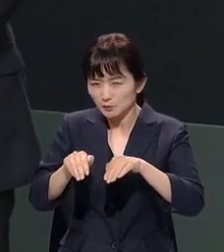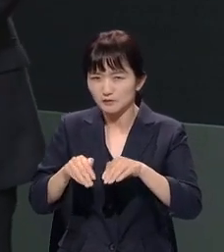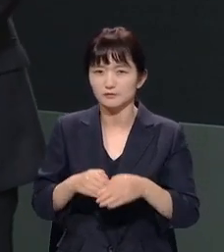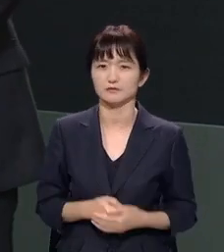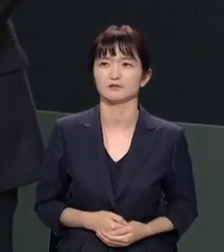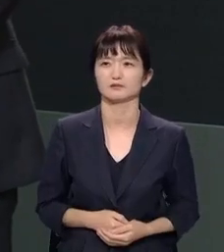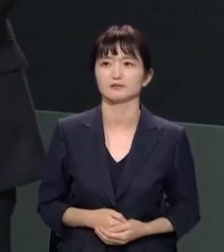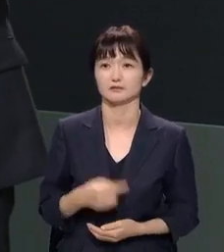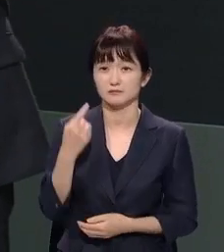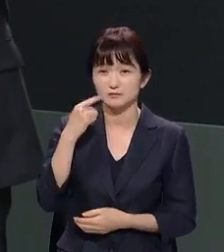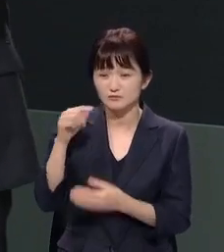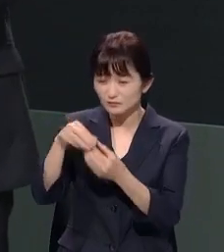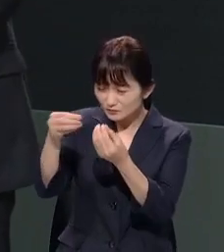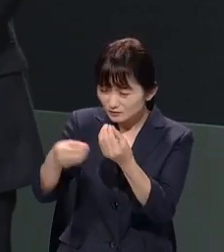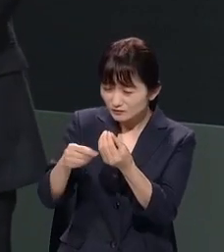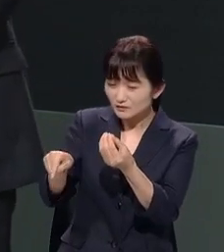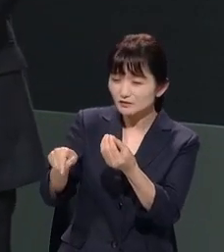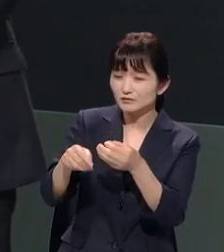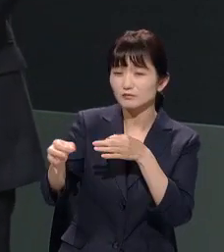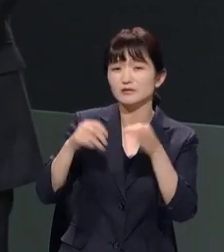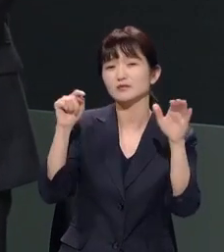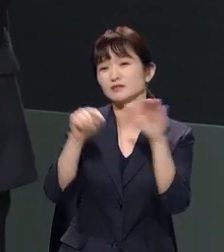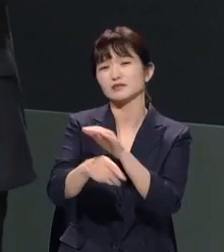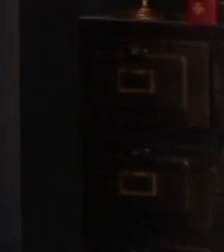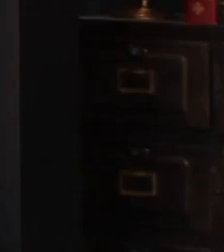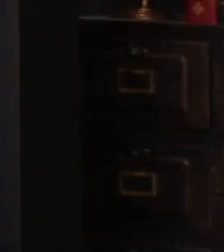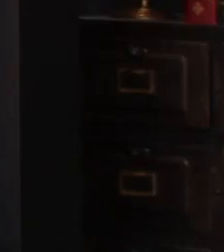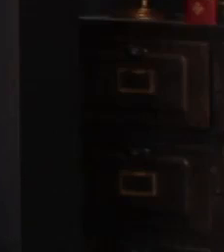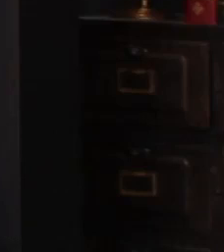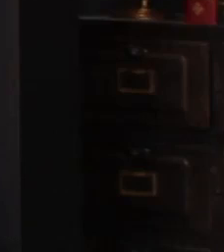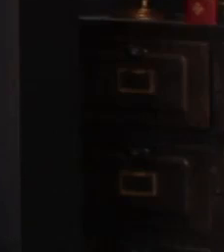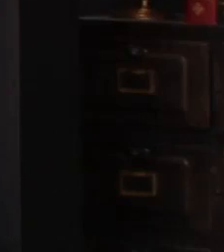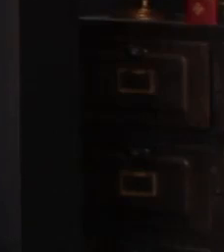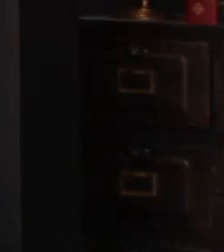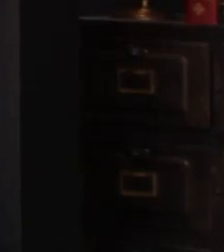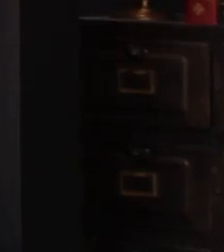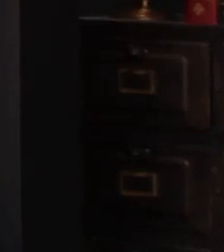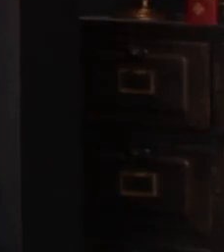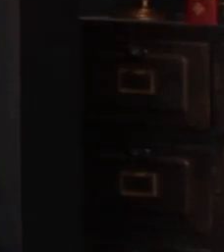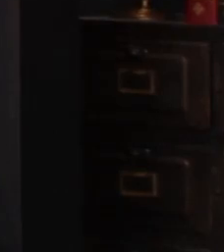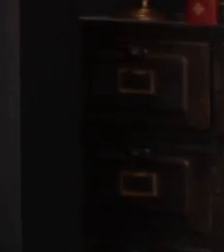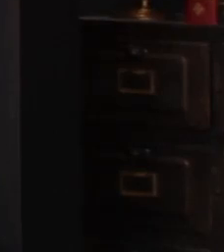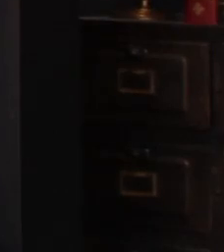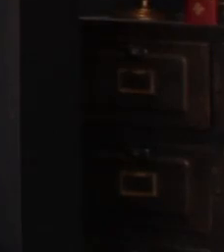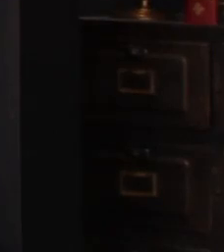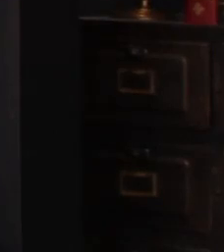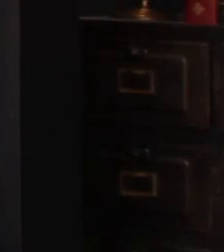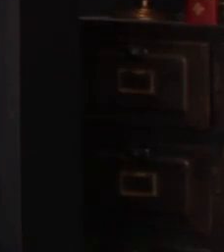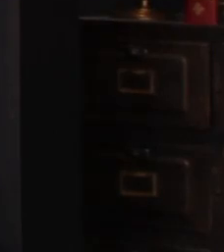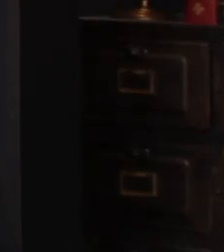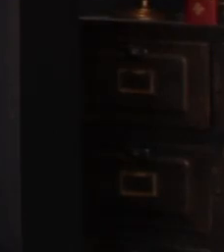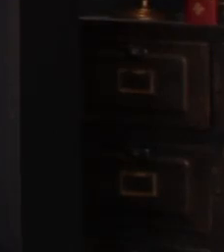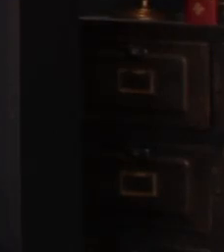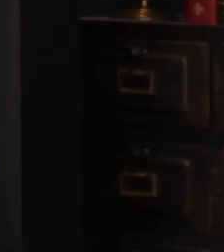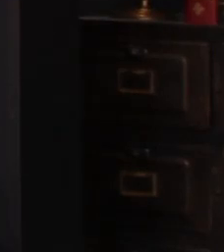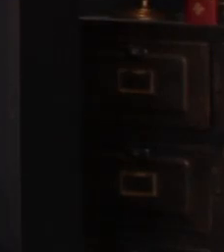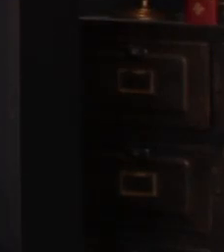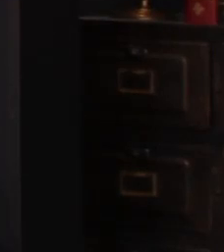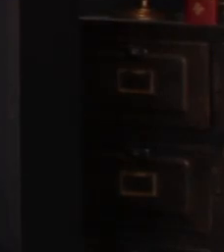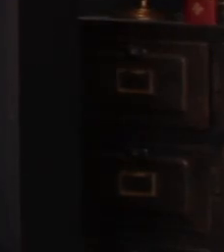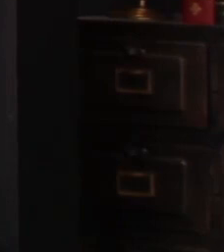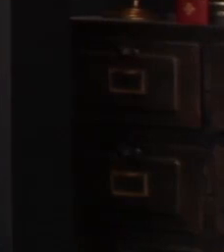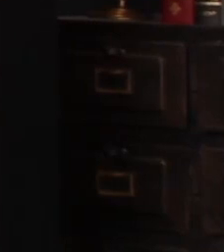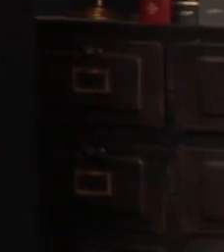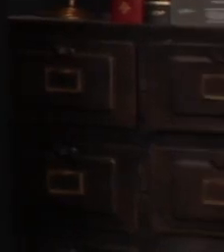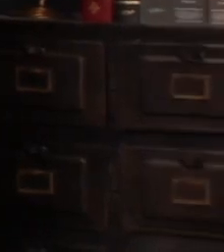오렌지 그거 마트 가면 얼마나 저렴한데 가족 여러분 잊지 마시고 구독과 좋아요 알림